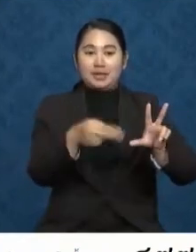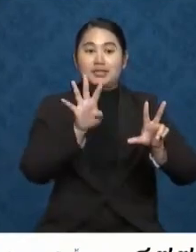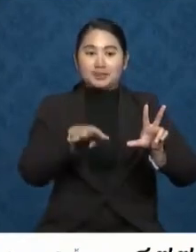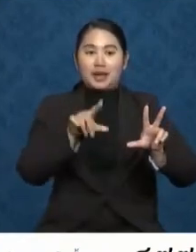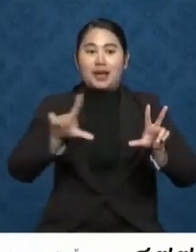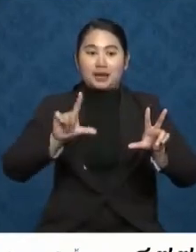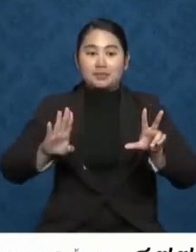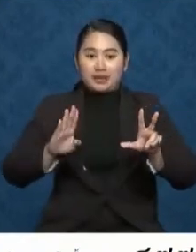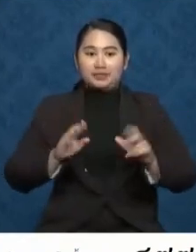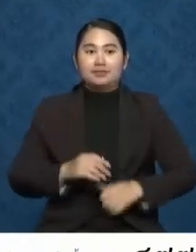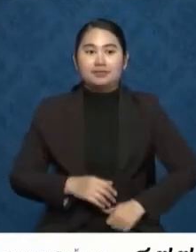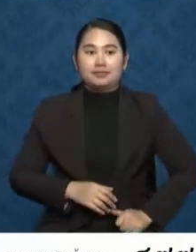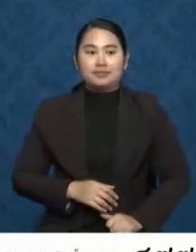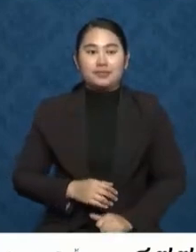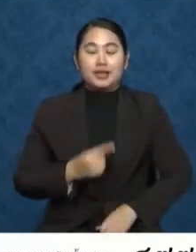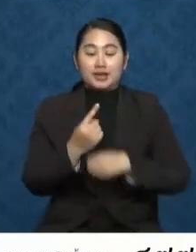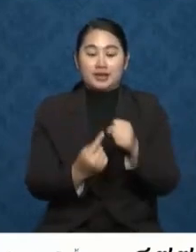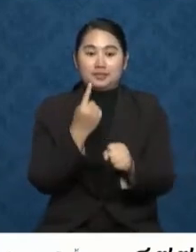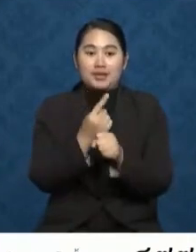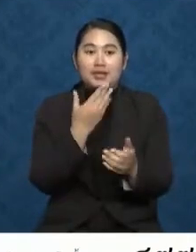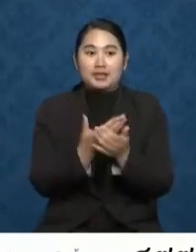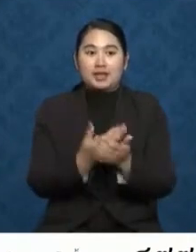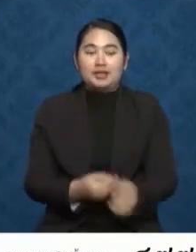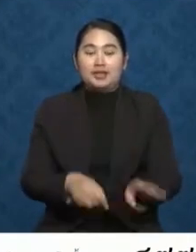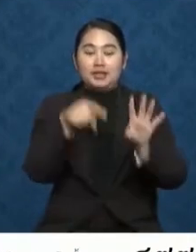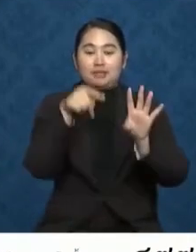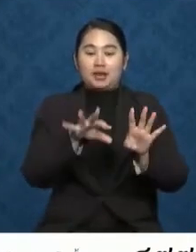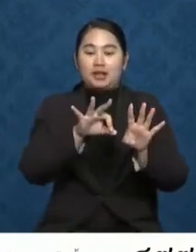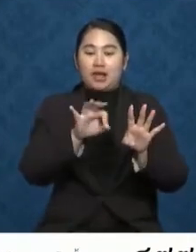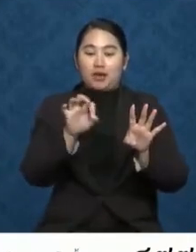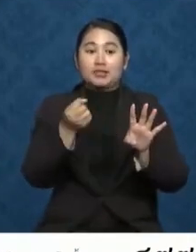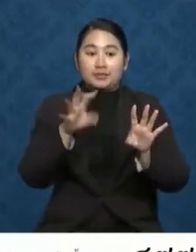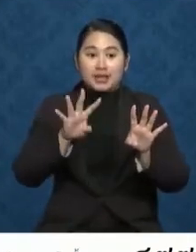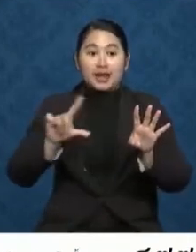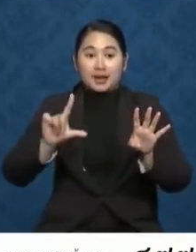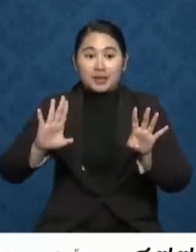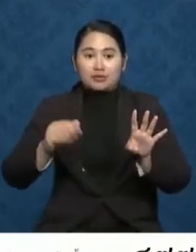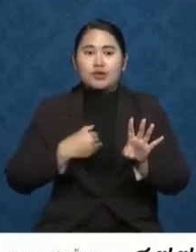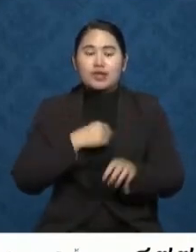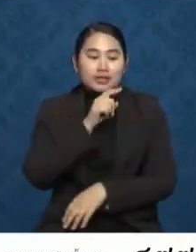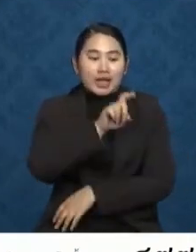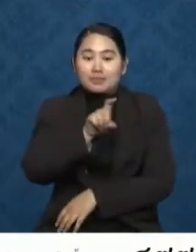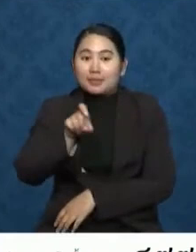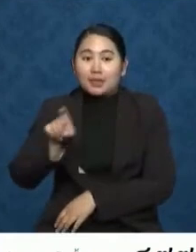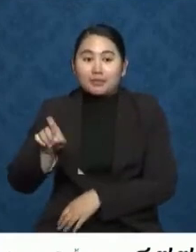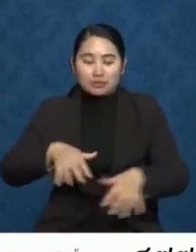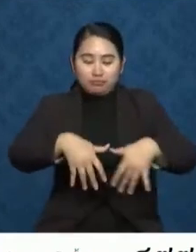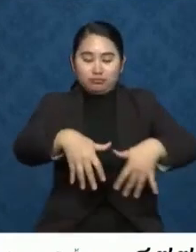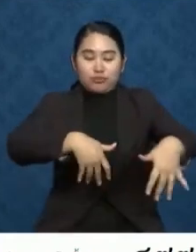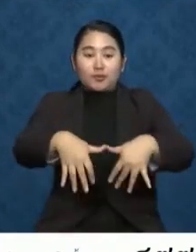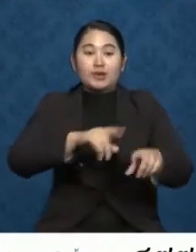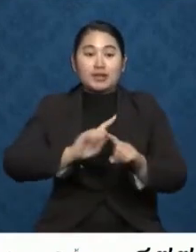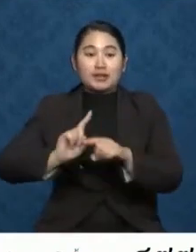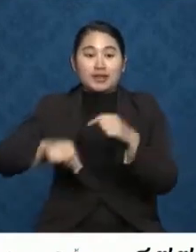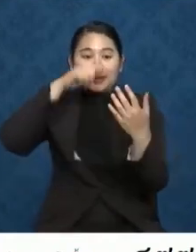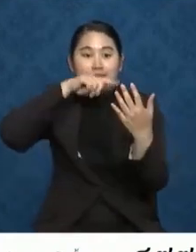กว่าล้านบาทเฉลี่ยแล้วตกปีละประมาณ 4,914 ล้านบาทเศษแต่ท่านลองไปถามหมู่บ้านชุมชนในอำเภอต่างๆครับทั่ว